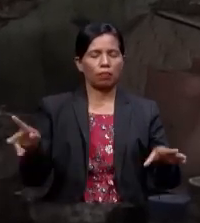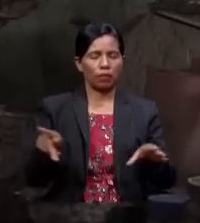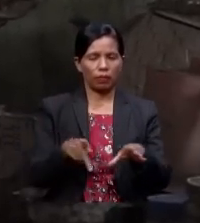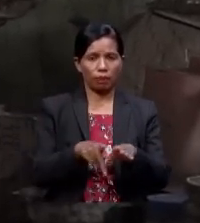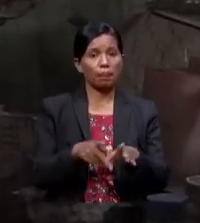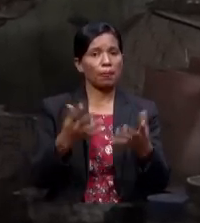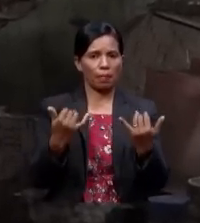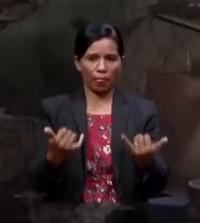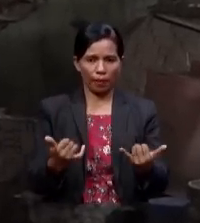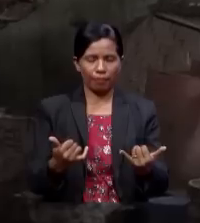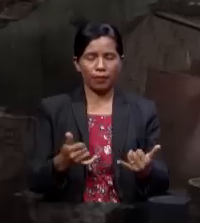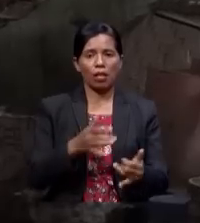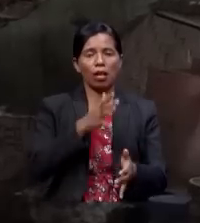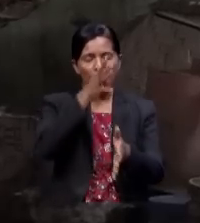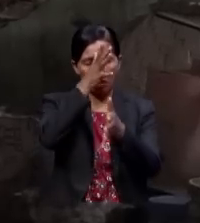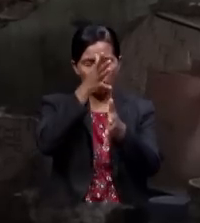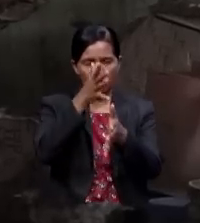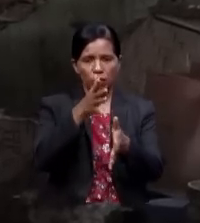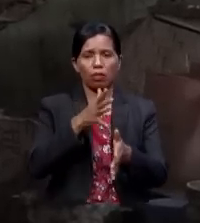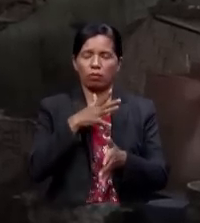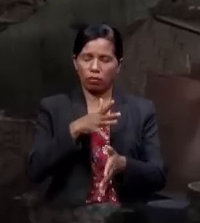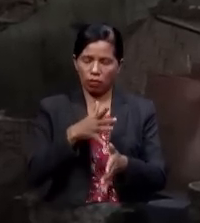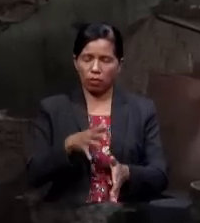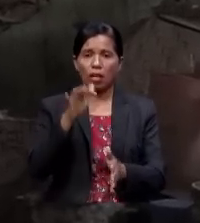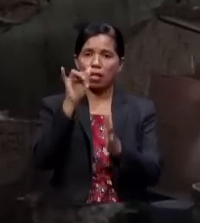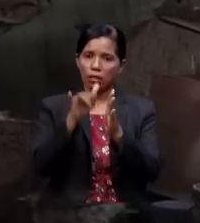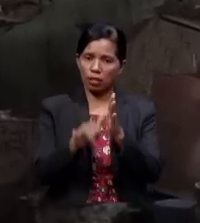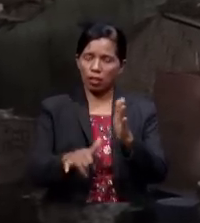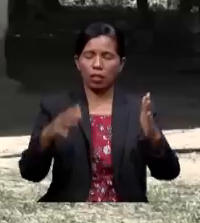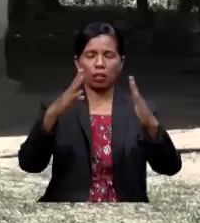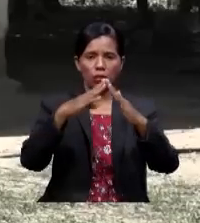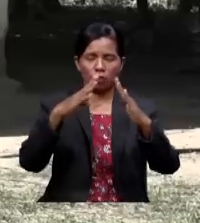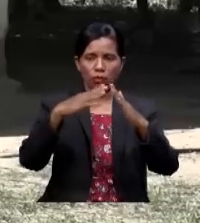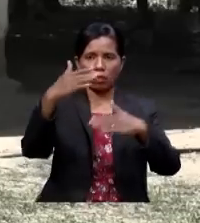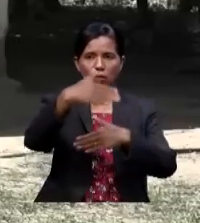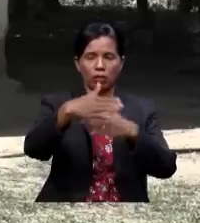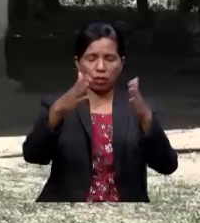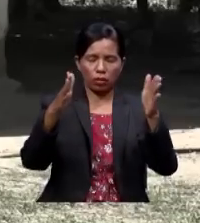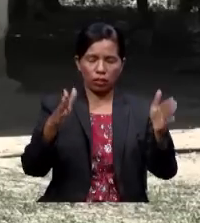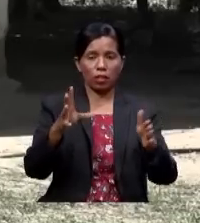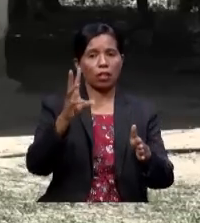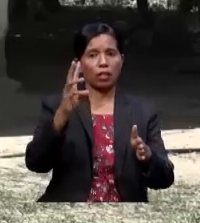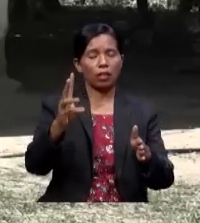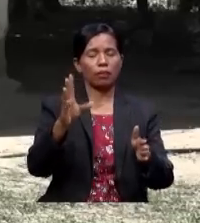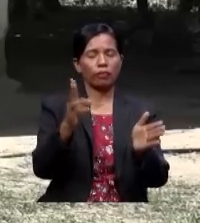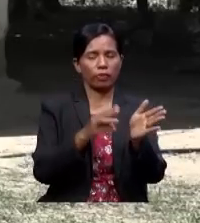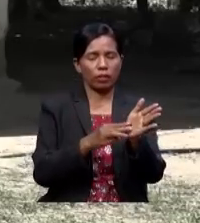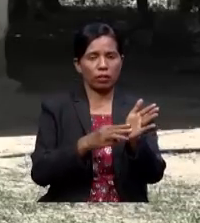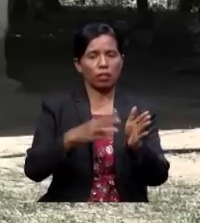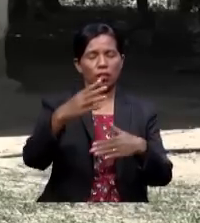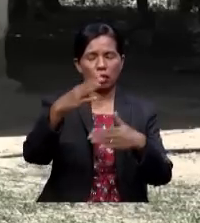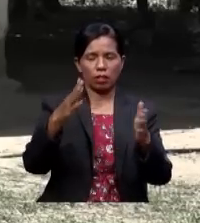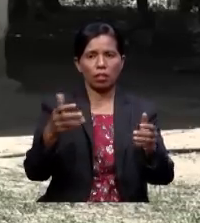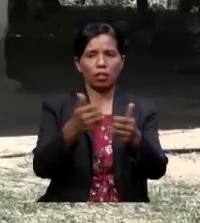Agora dadaung, avo Simeon ho avo Maria hela ia uma ho medida 6x6. Nebe lokaliza ia